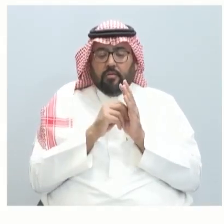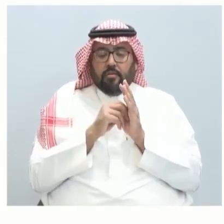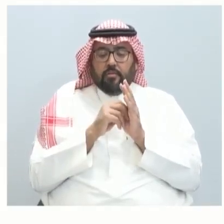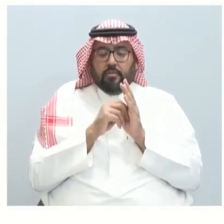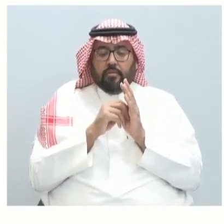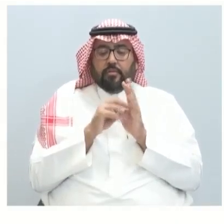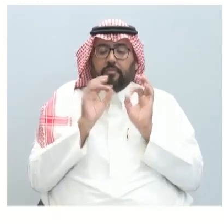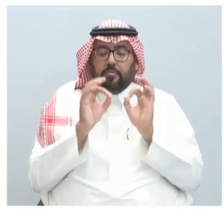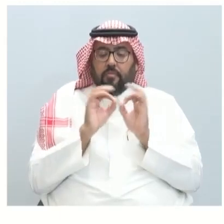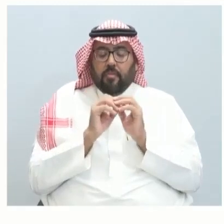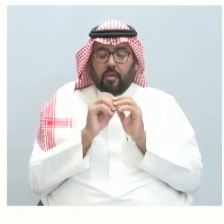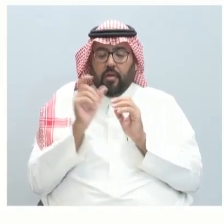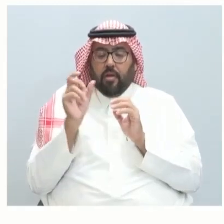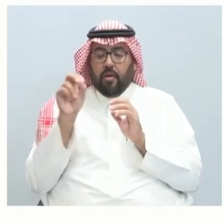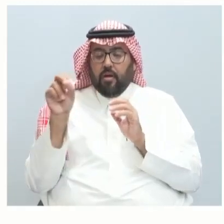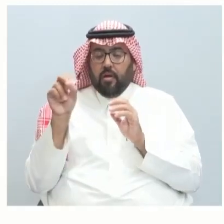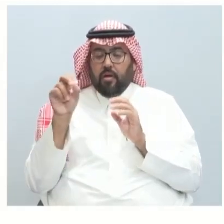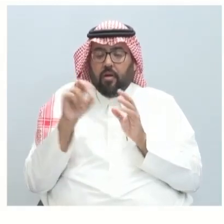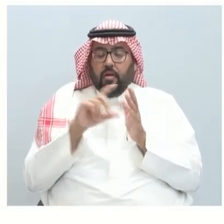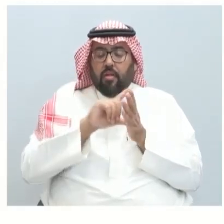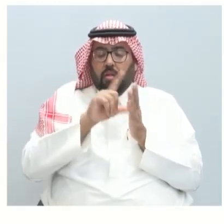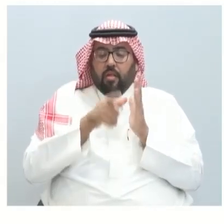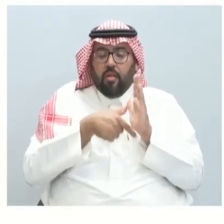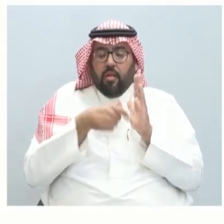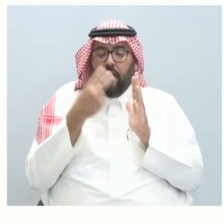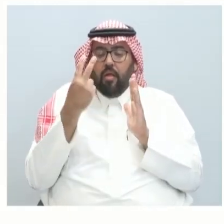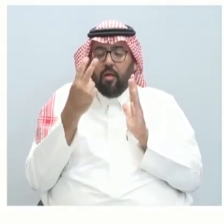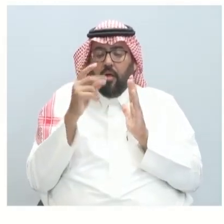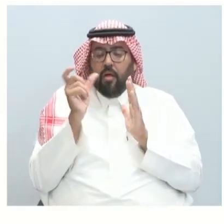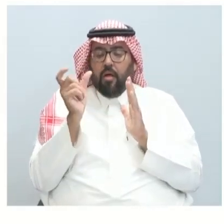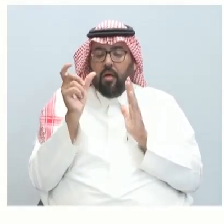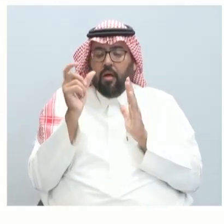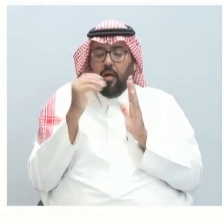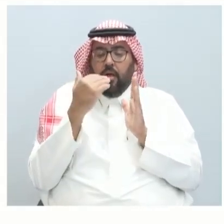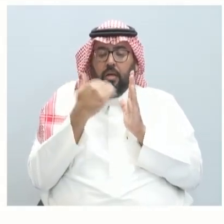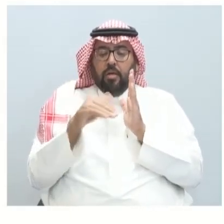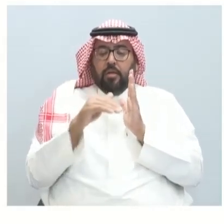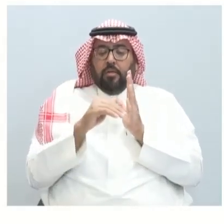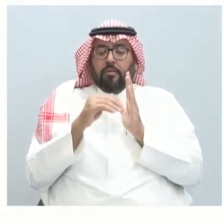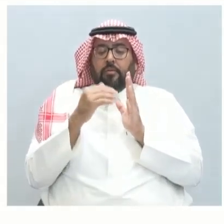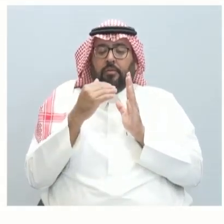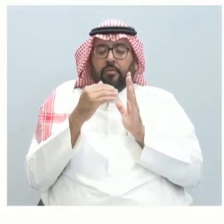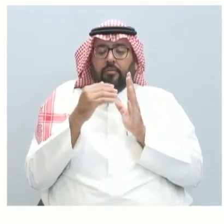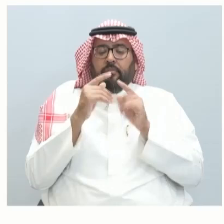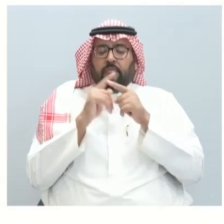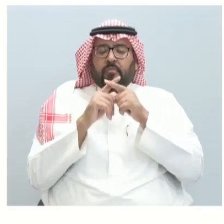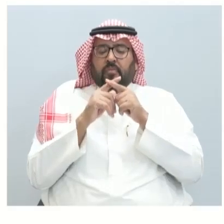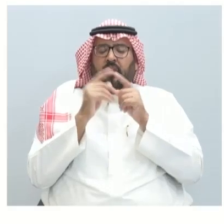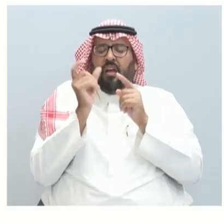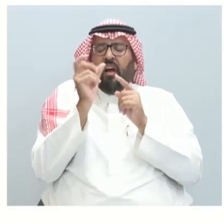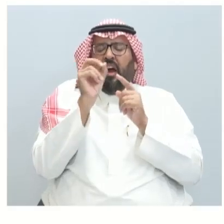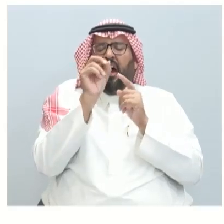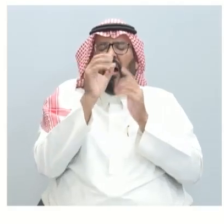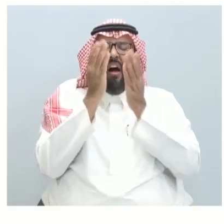بالرموز نستطيع ان نقول القطر يساوي اثنين نصف القطر اذا اثنين مضروب التام في نصف